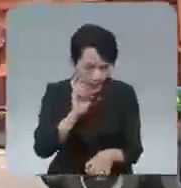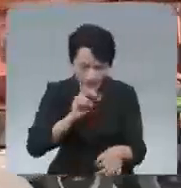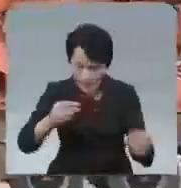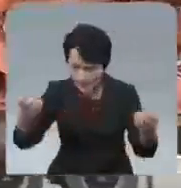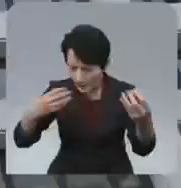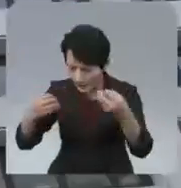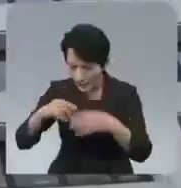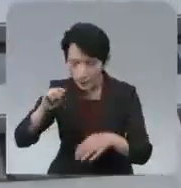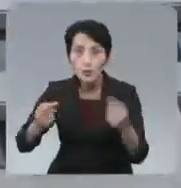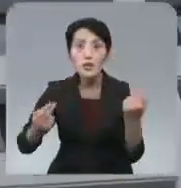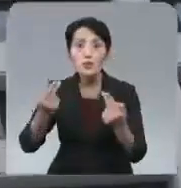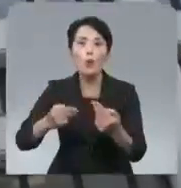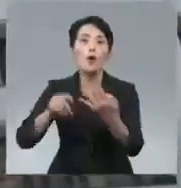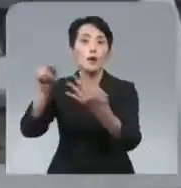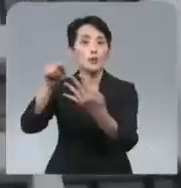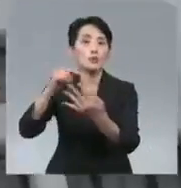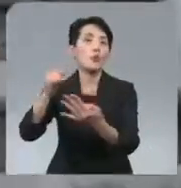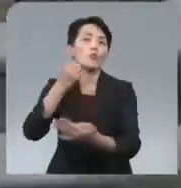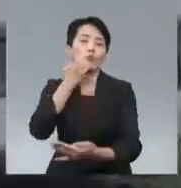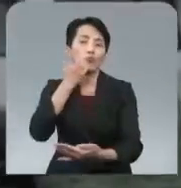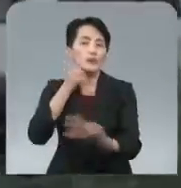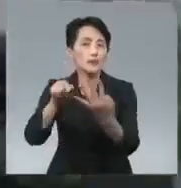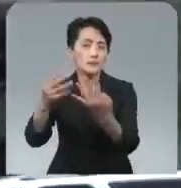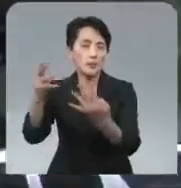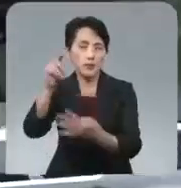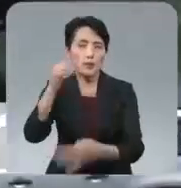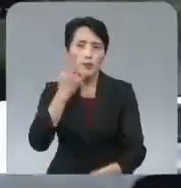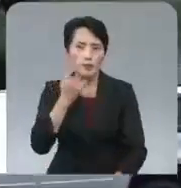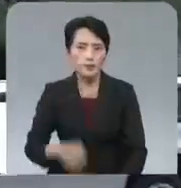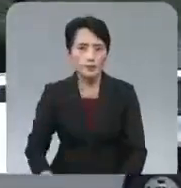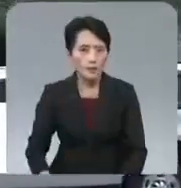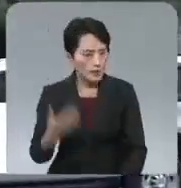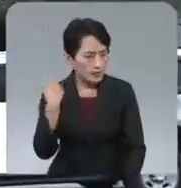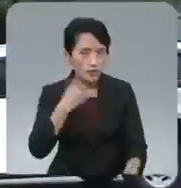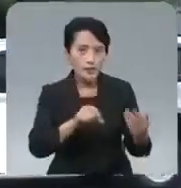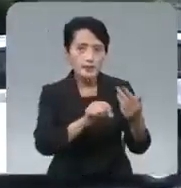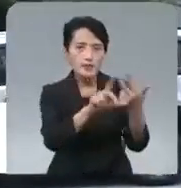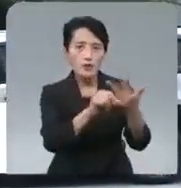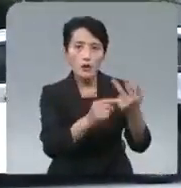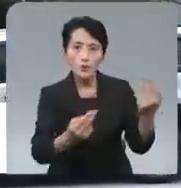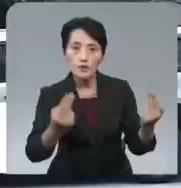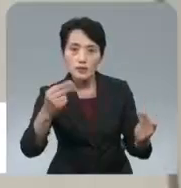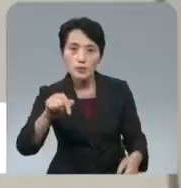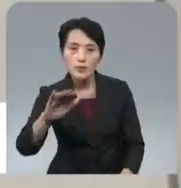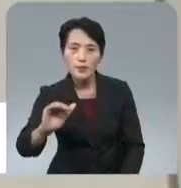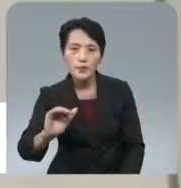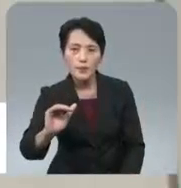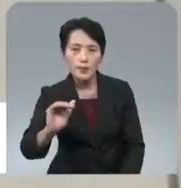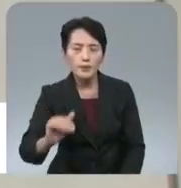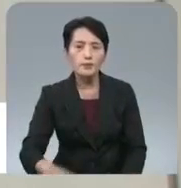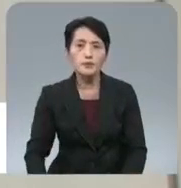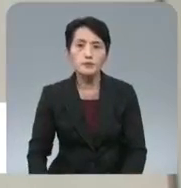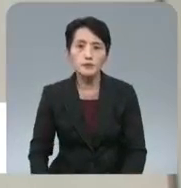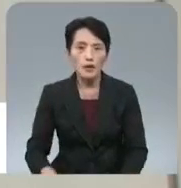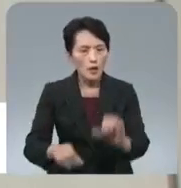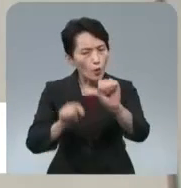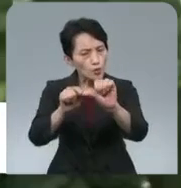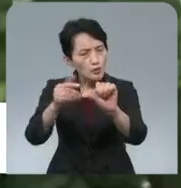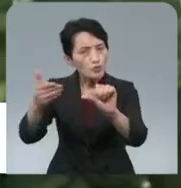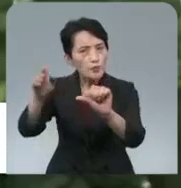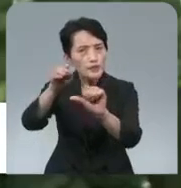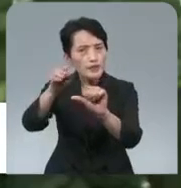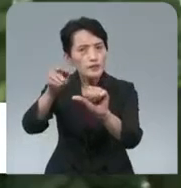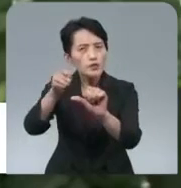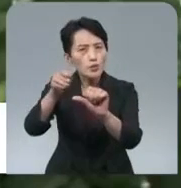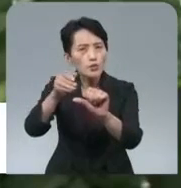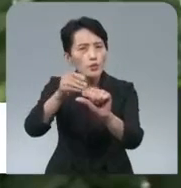tổ chức trong và ngoài nước khi MF đưa ra mức dự báo cao nhất về triển vọng tăng trưởng kinh tế của Hàn Quốc trước đó tổ chức hợp tác và phát triển kinh tế